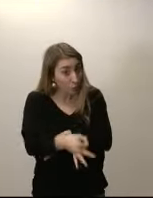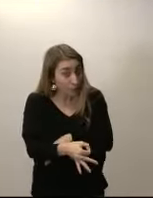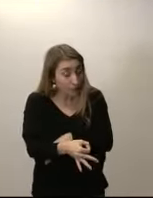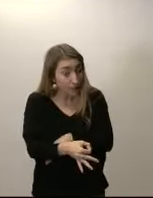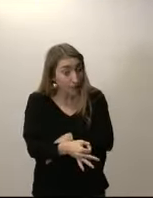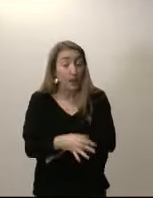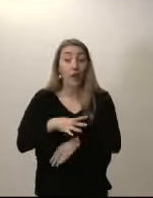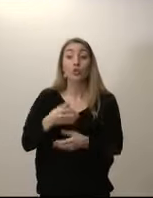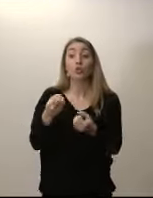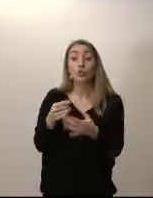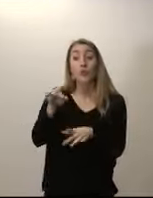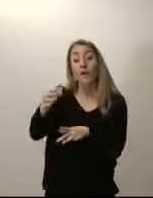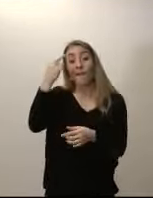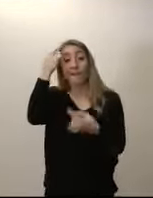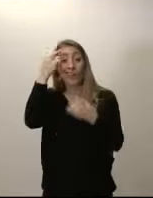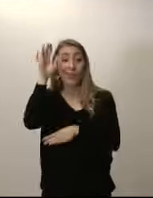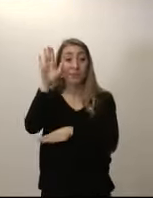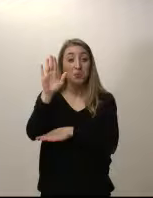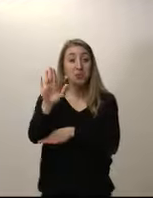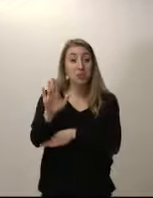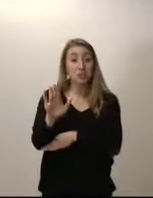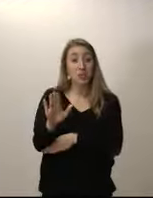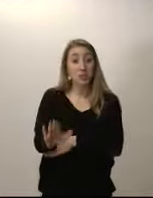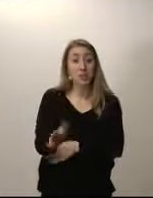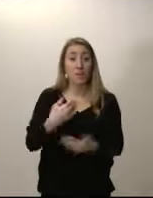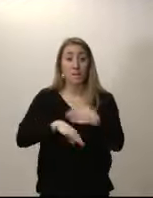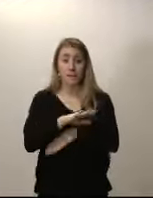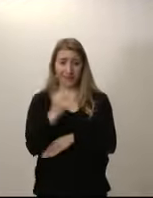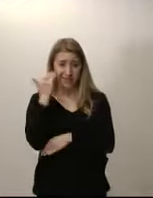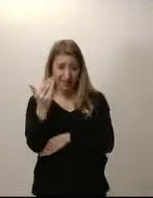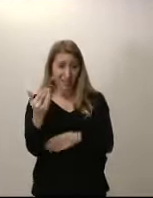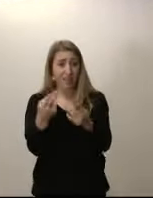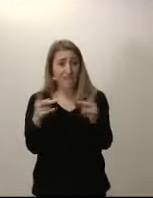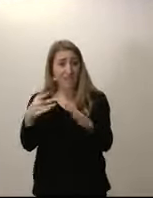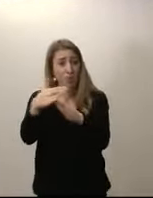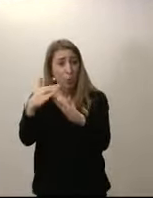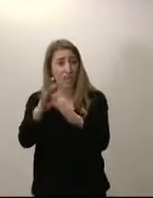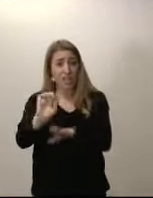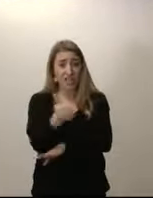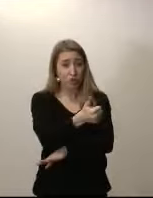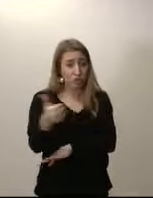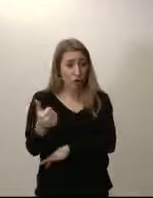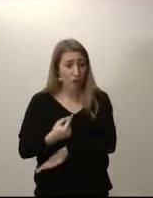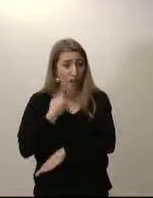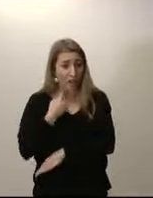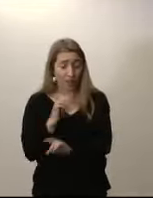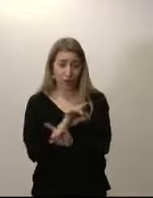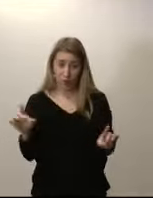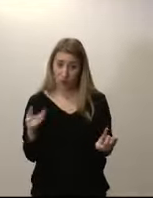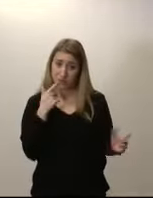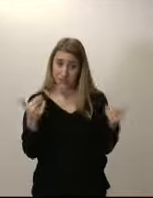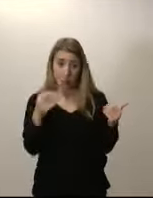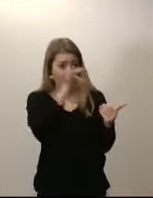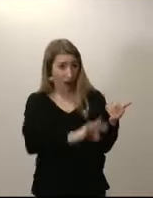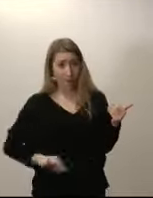Vous avez souvent des idées comme ça. Mais vous savez, il n'y a pas que Thionville qui est endetté. La France est endettée aussi. Et quel que soit le gouvernement,